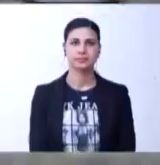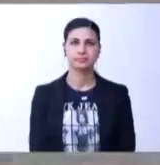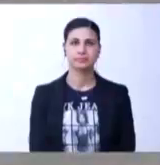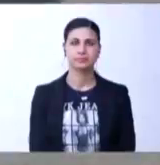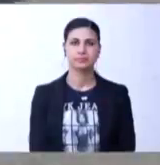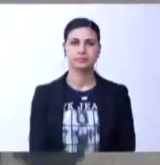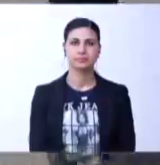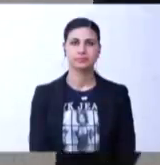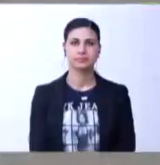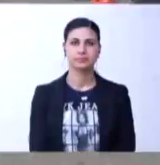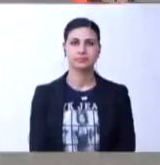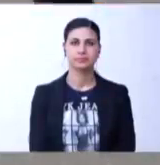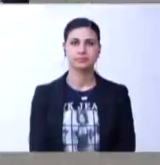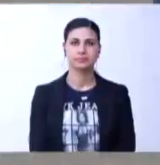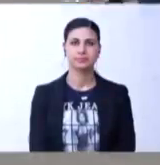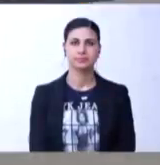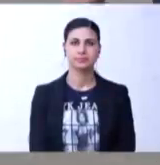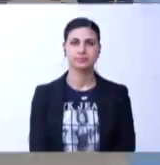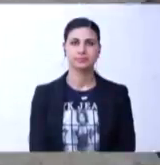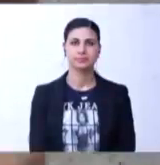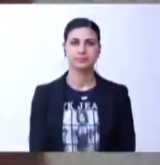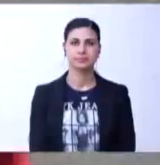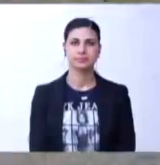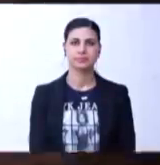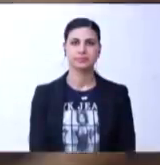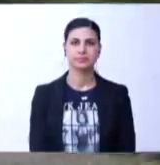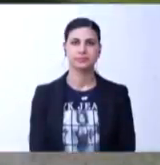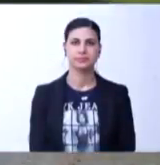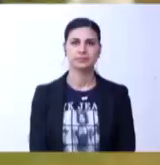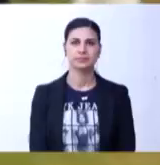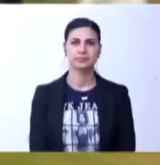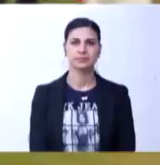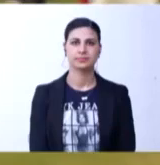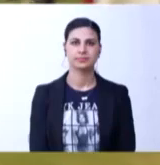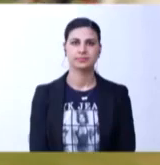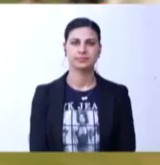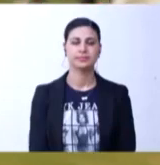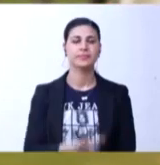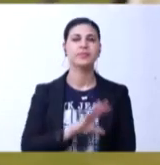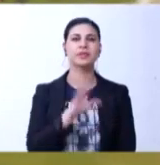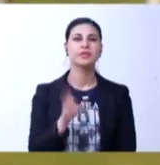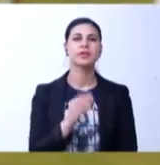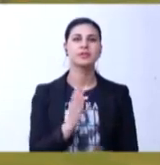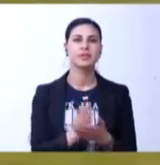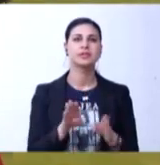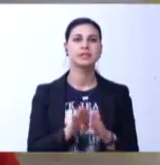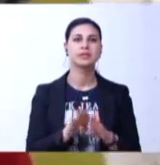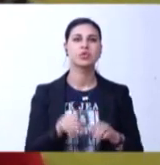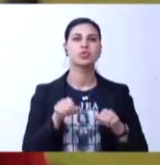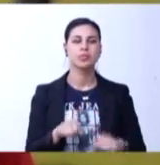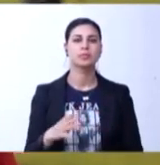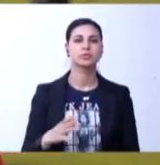ყველა ქვეყანი ვართ თანაბარი უფლებების